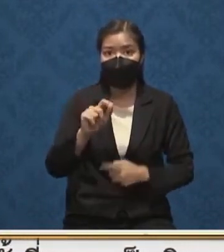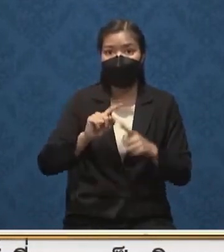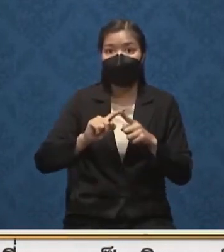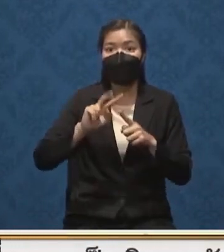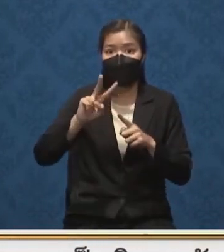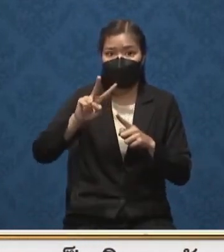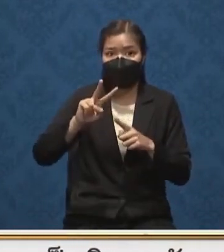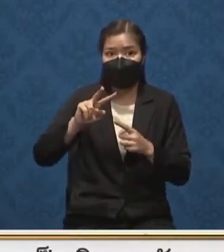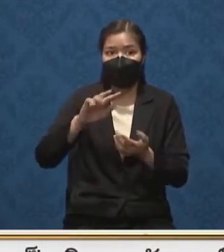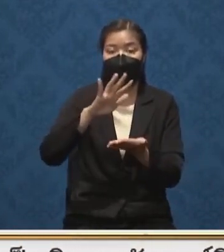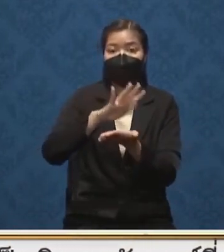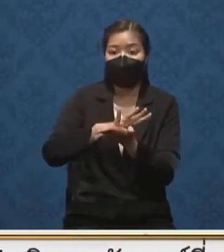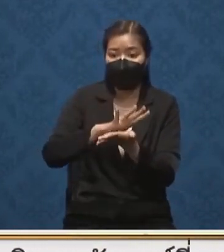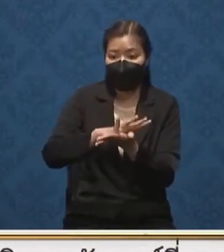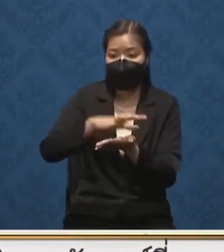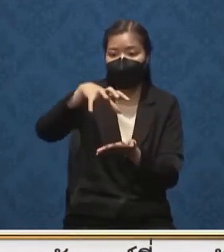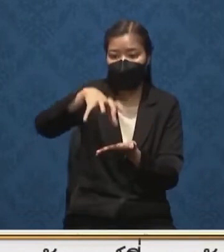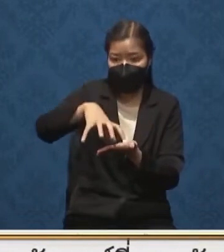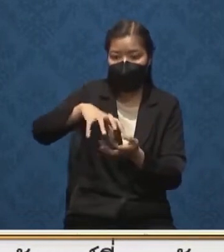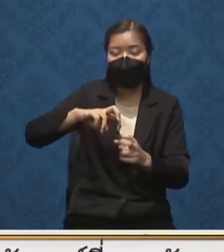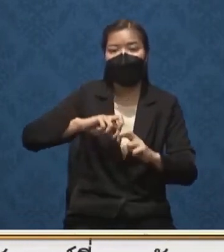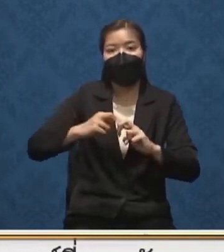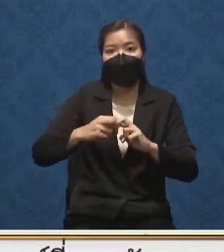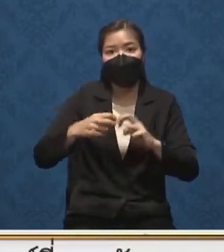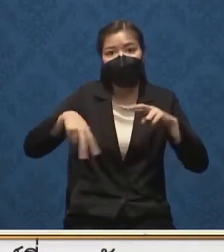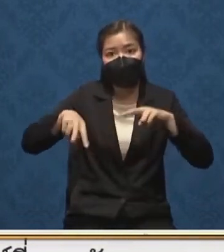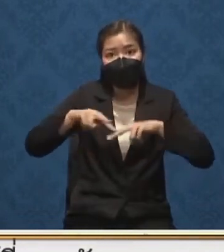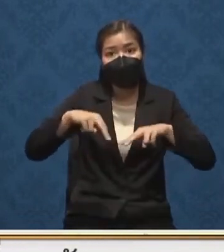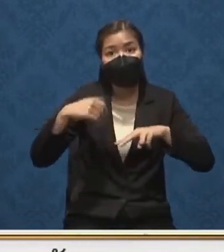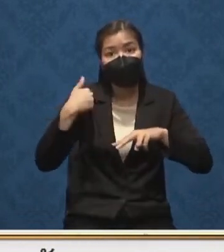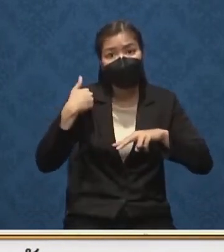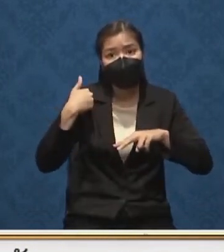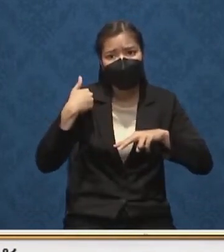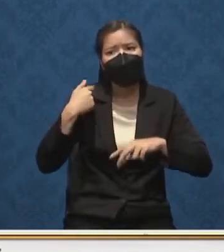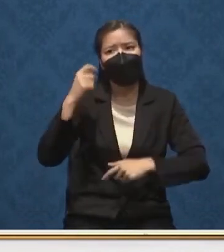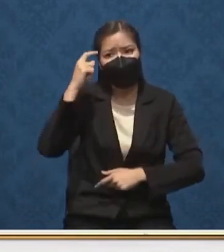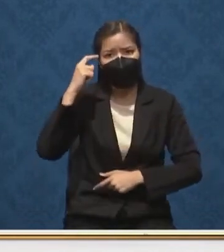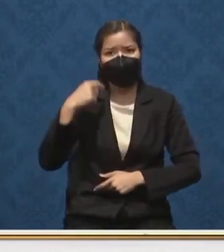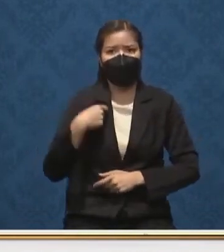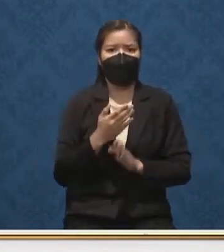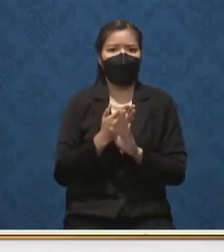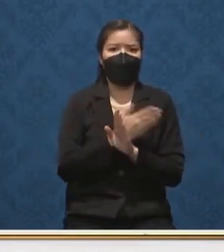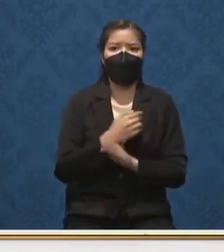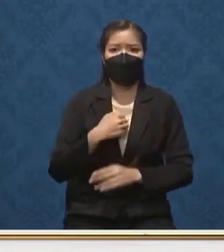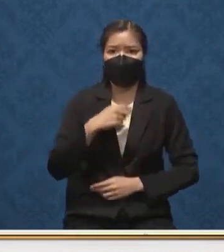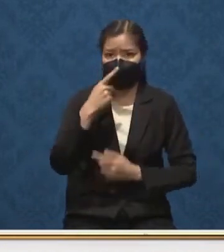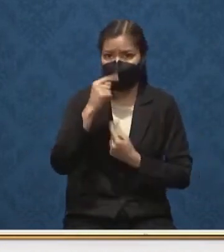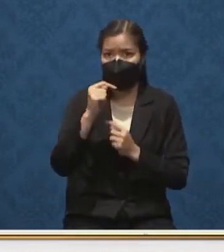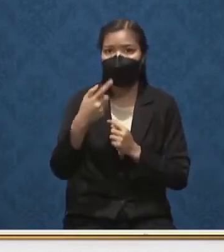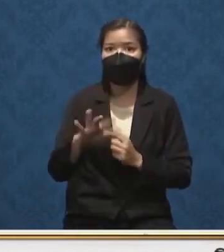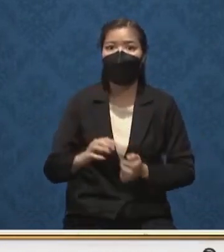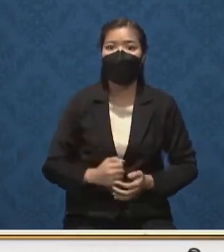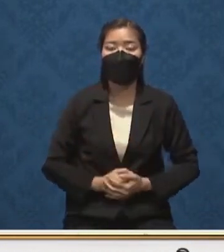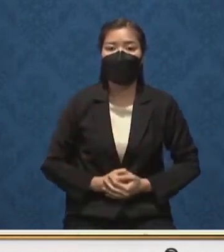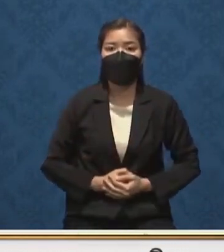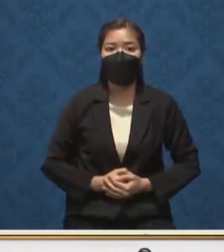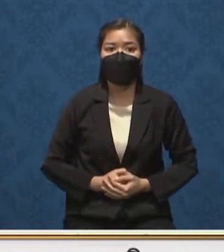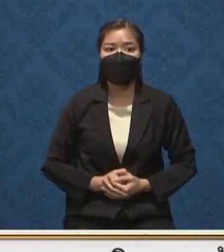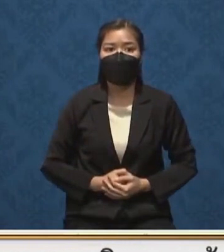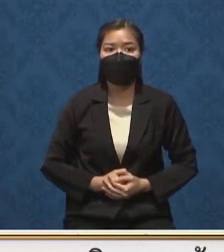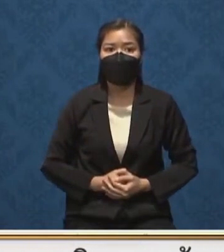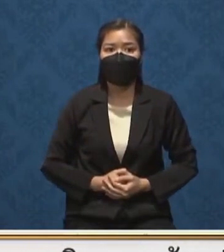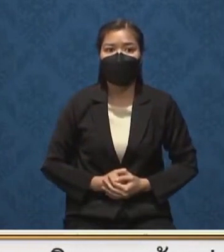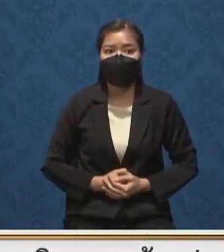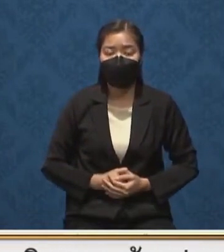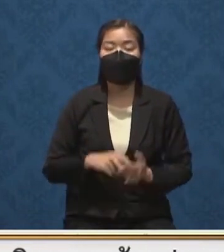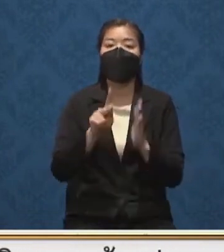จะมีการตรวจสอบหรือแยังไงก็ผมคิดว่าผมก็ตอบไปแล้วนะครับอ่าว่าการดำเนินการนั้นก็อยู่บนพื้นฐาน